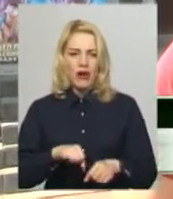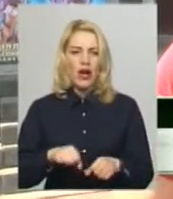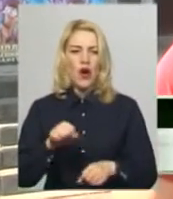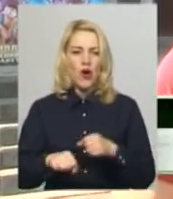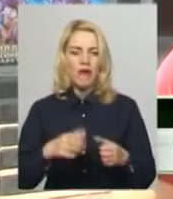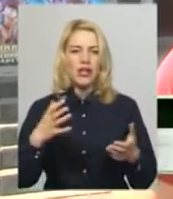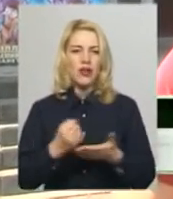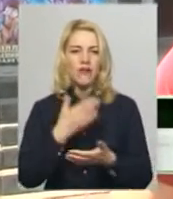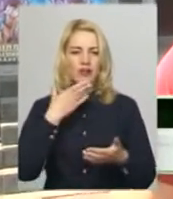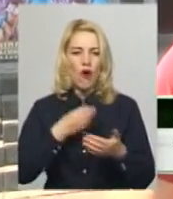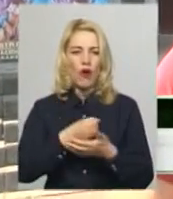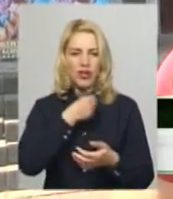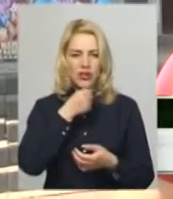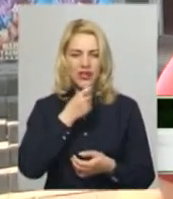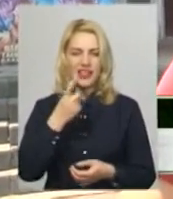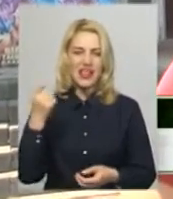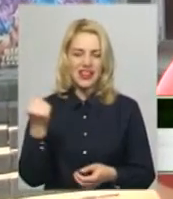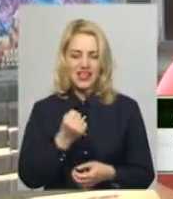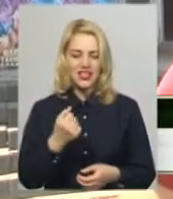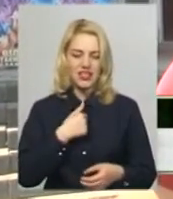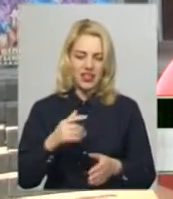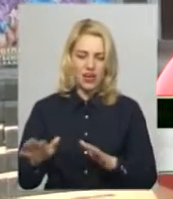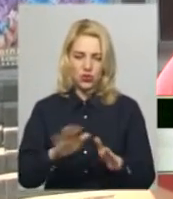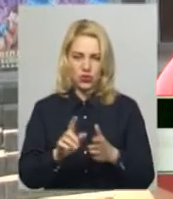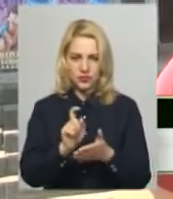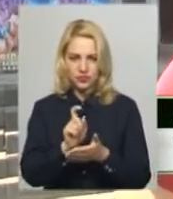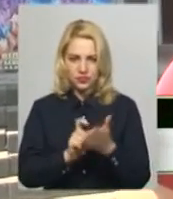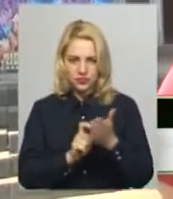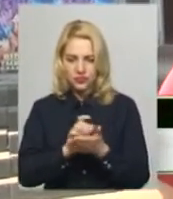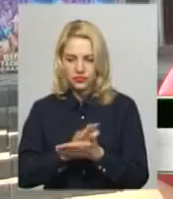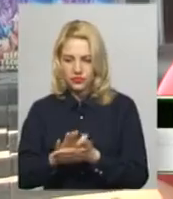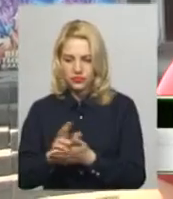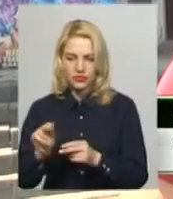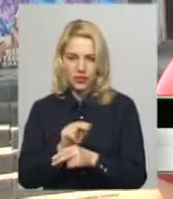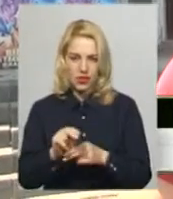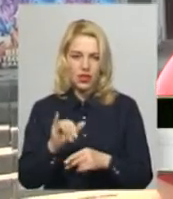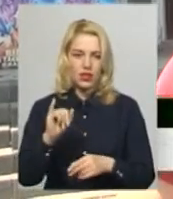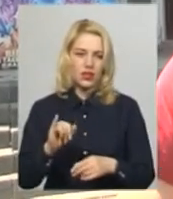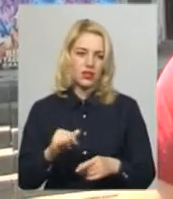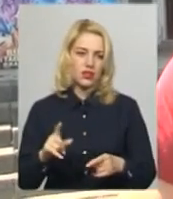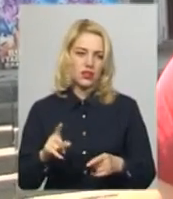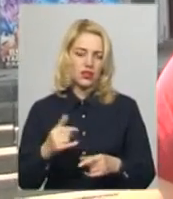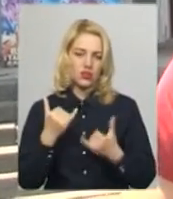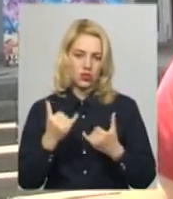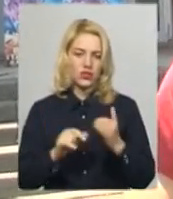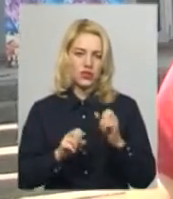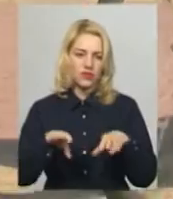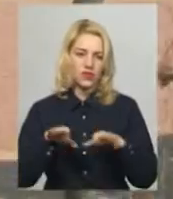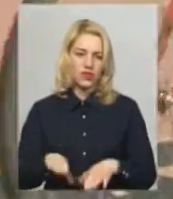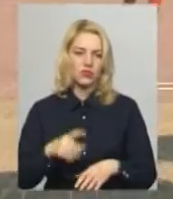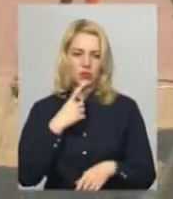дідуся і за тиждень його більш-менш привів до ладу, щоб хоча б доїхати і дофінішувати. І сьогодні вирішив тут